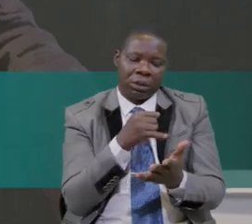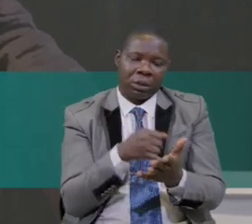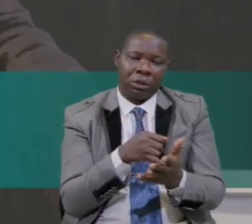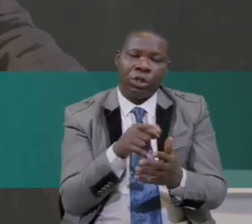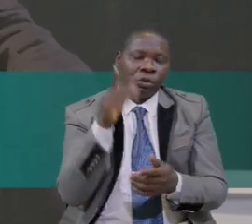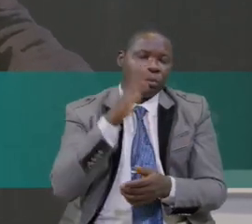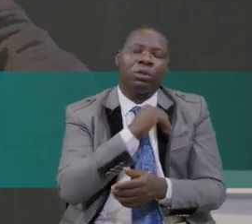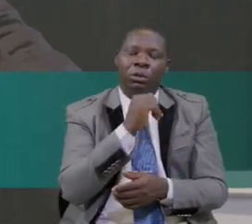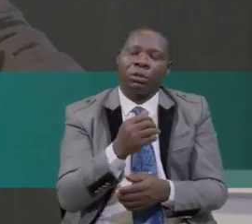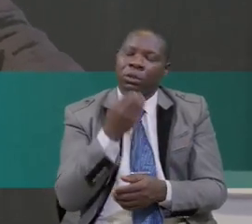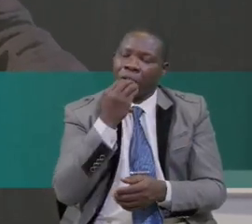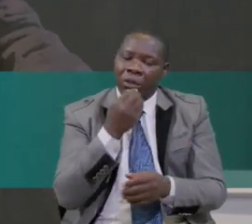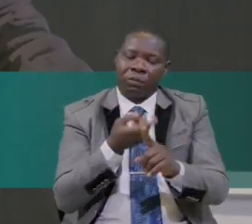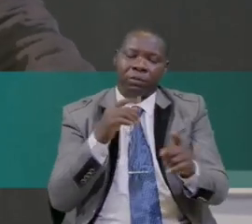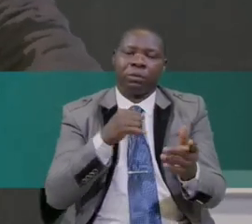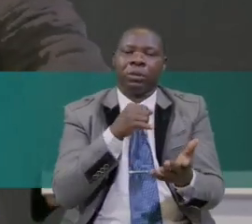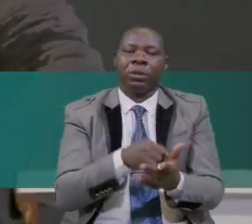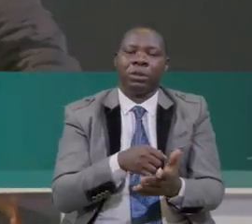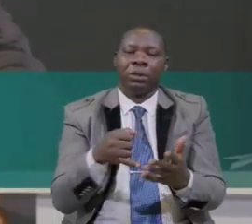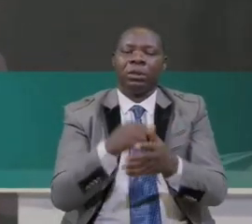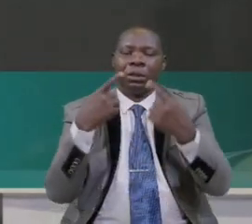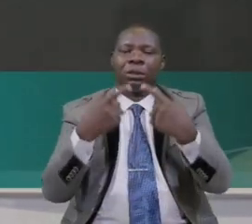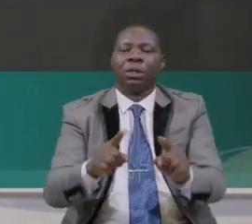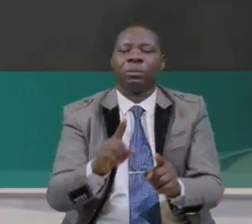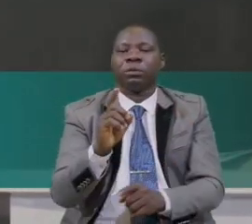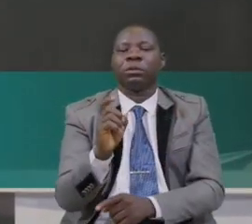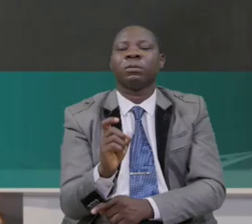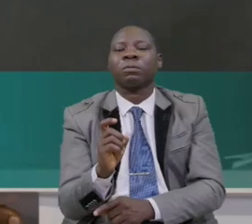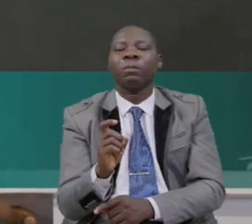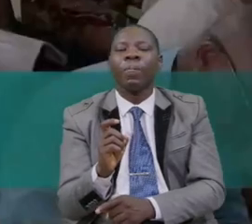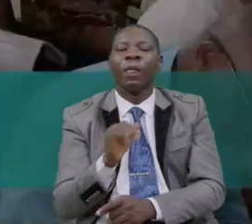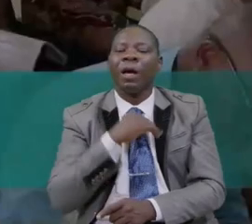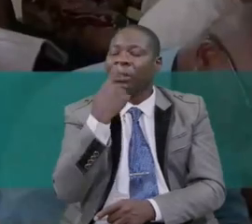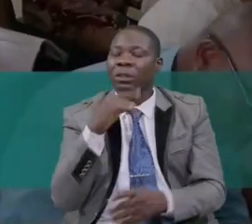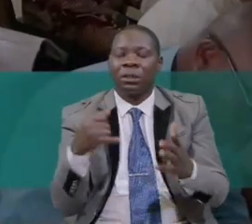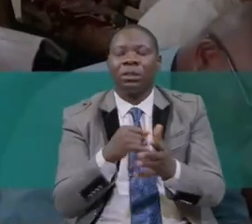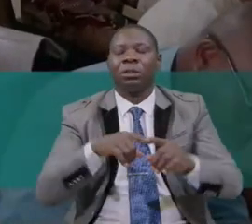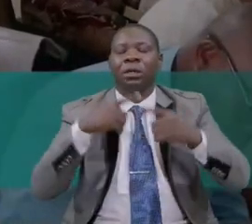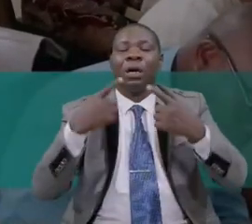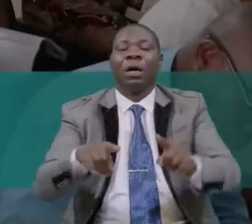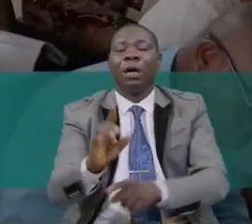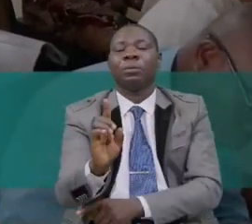pas. Et c'est arrivé. Je dis, c'est arrivé.